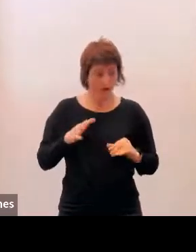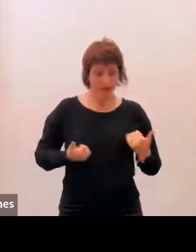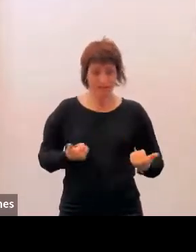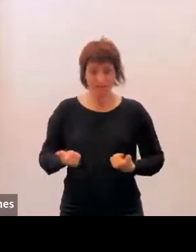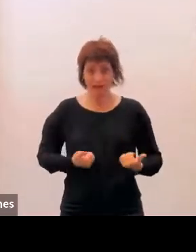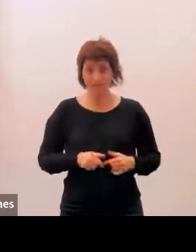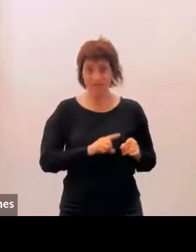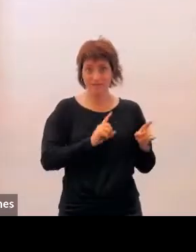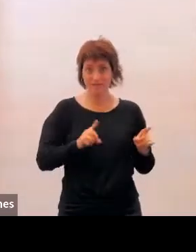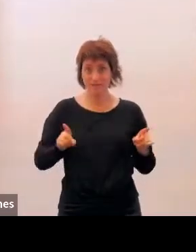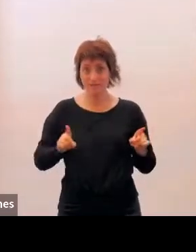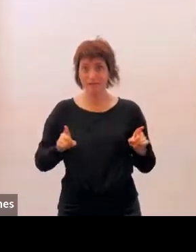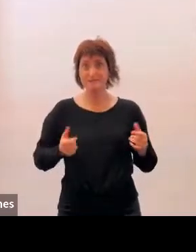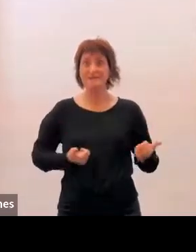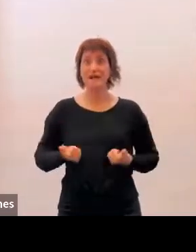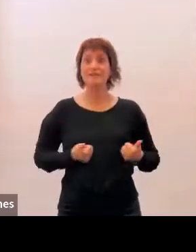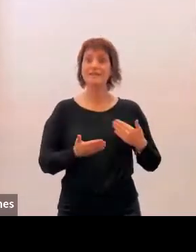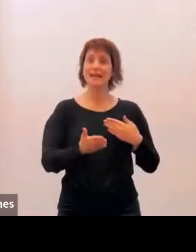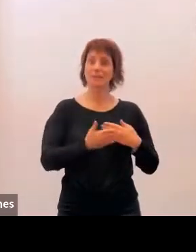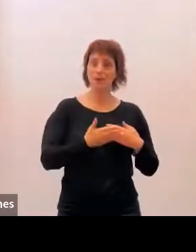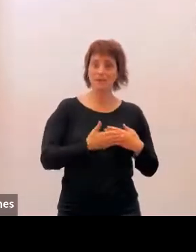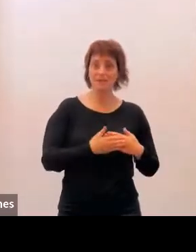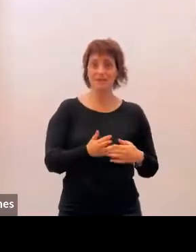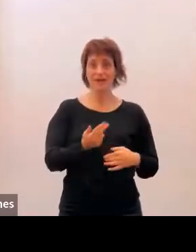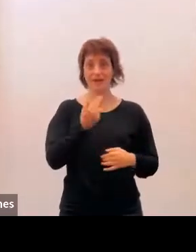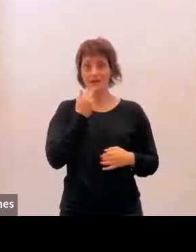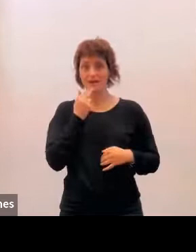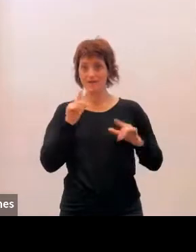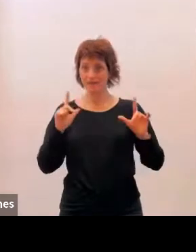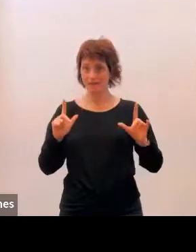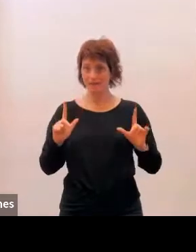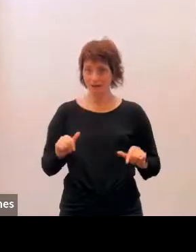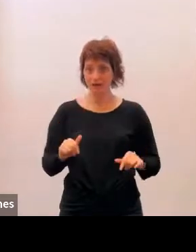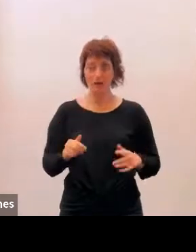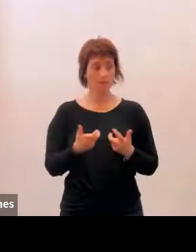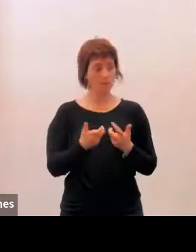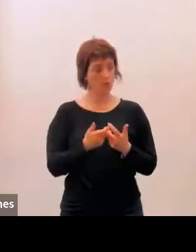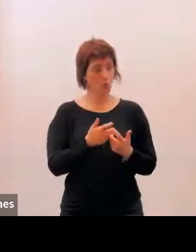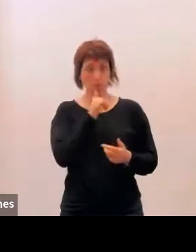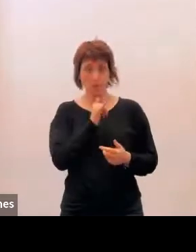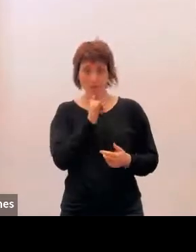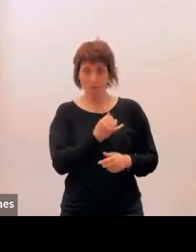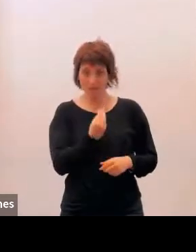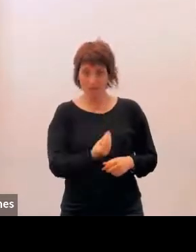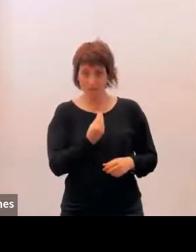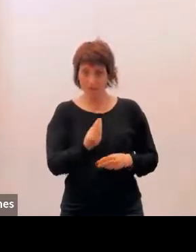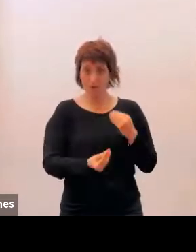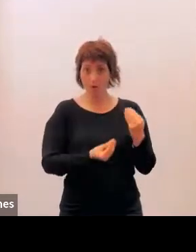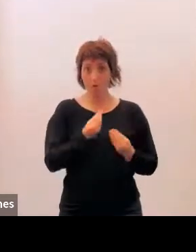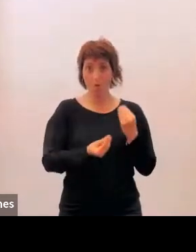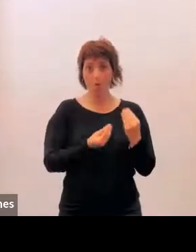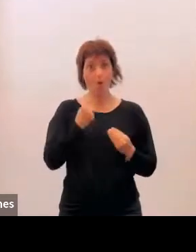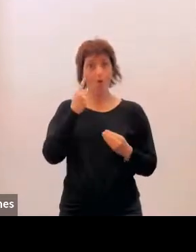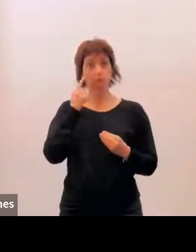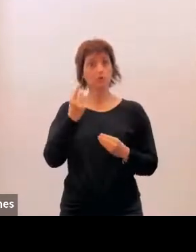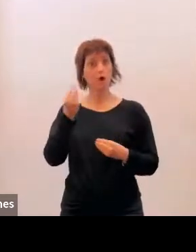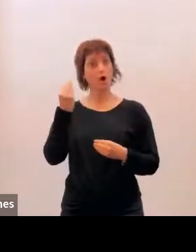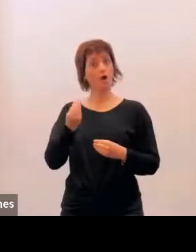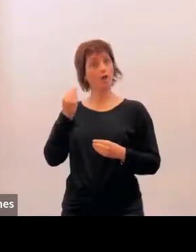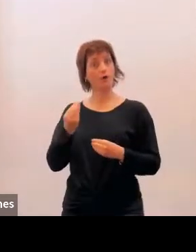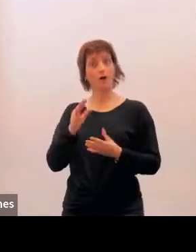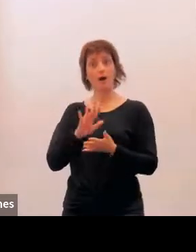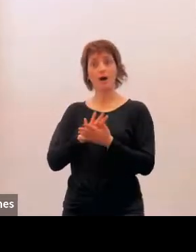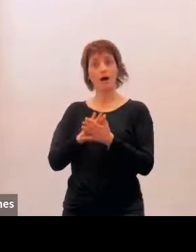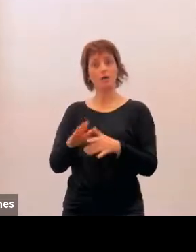services de proximité et de qualité, que ce soit pour les tout-petits ou pour les enfants en âge d'être